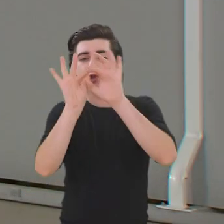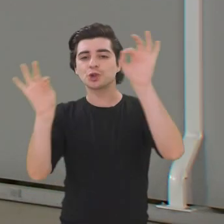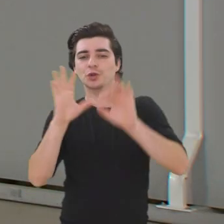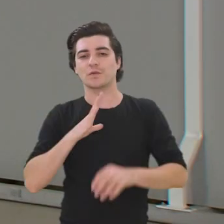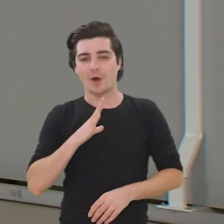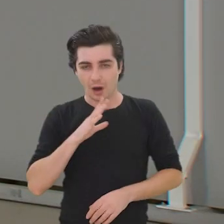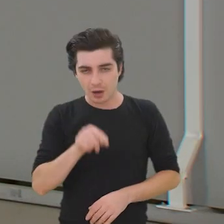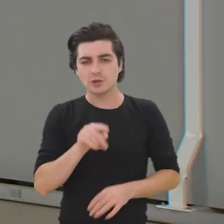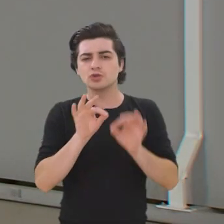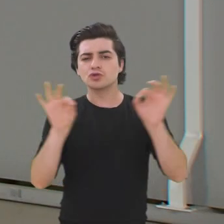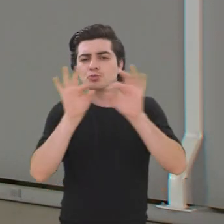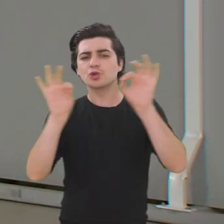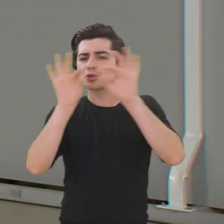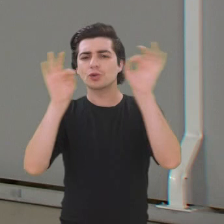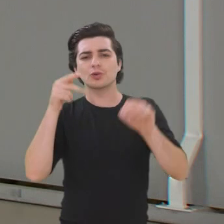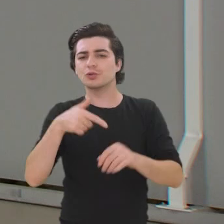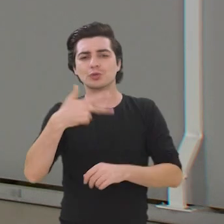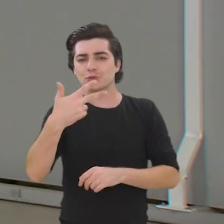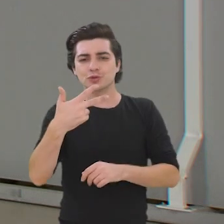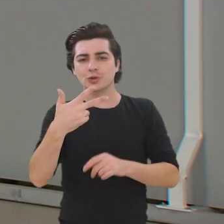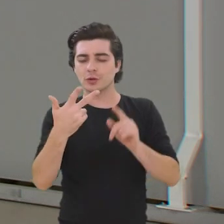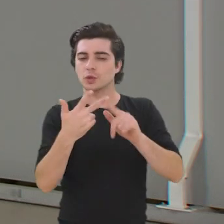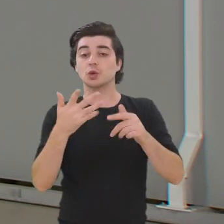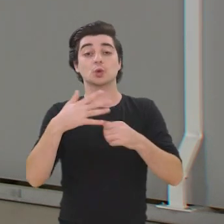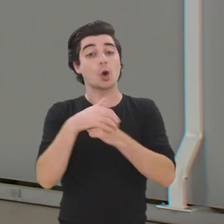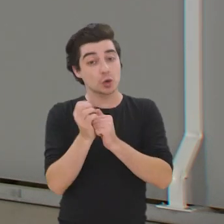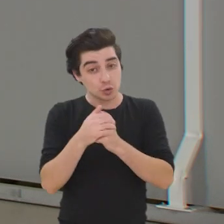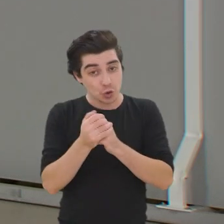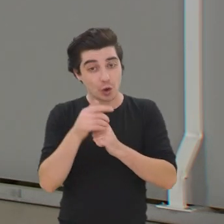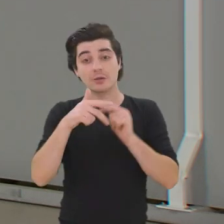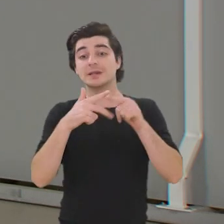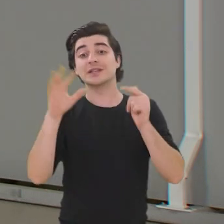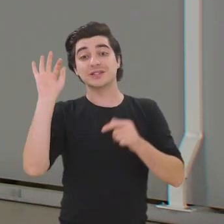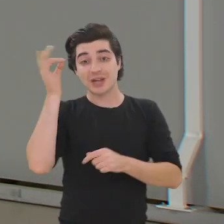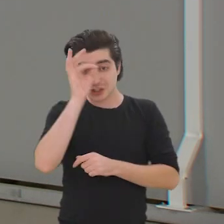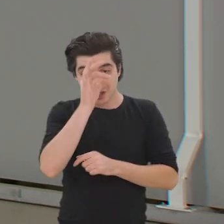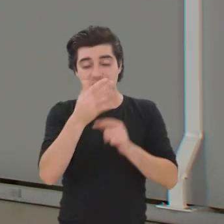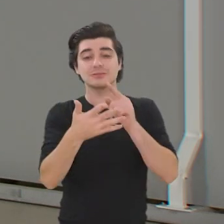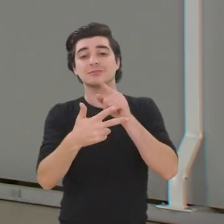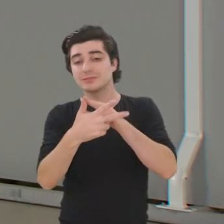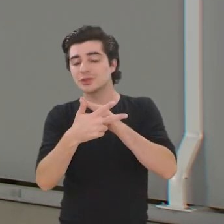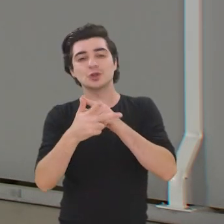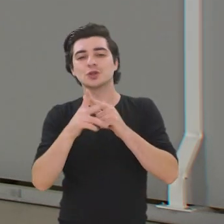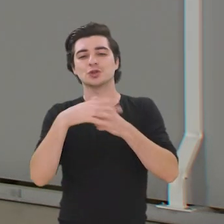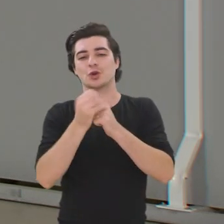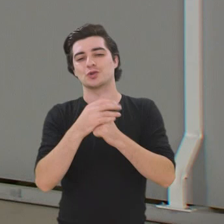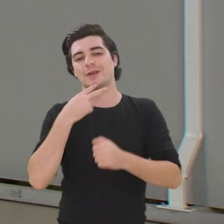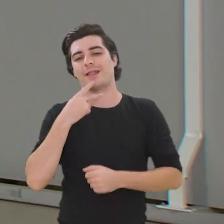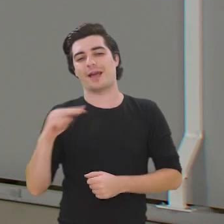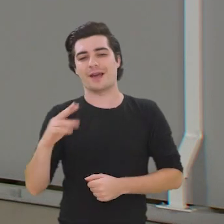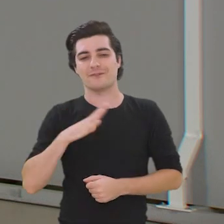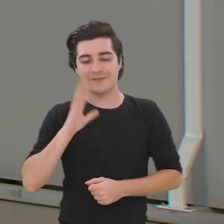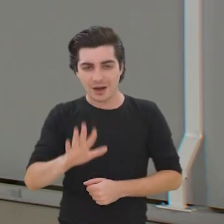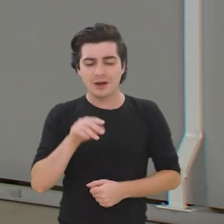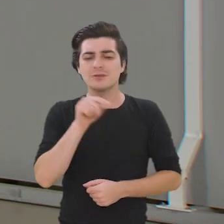var. Ve bu çubuklar turuncu, yeşil ve turuncu renkte.